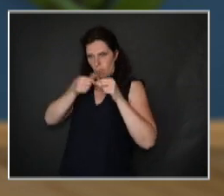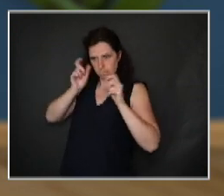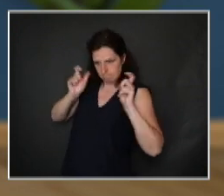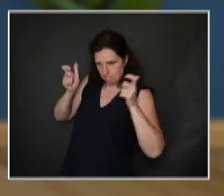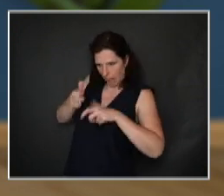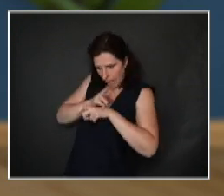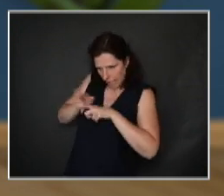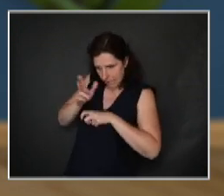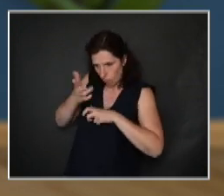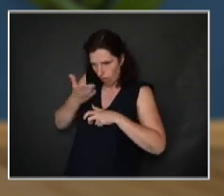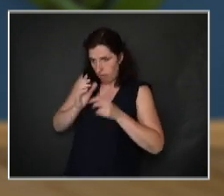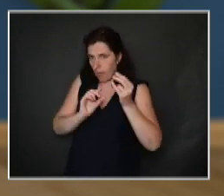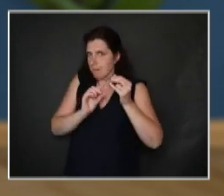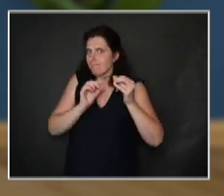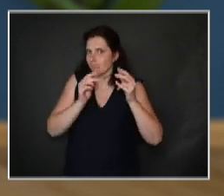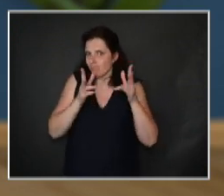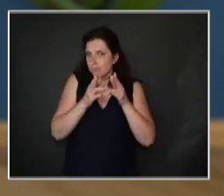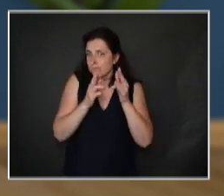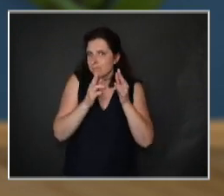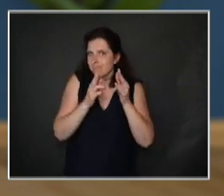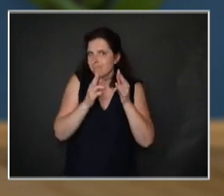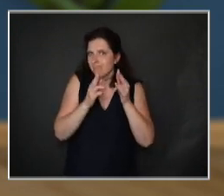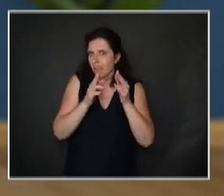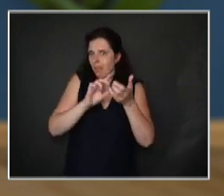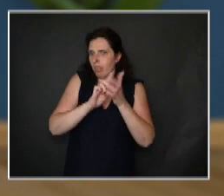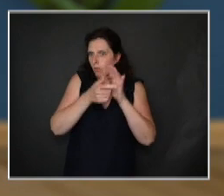passer de la lombalgie aiguë vers la lombalgie chronique.